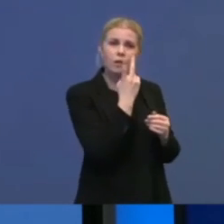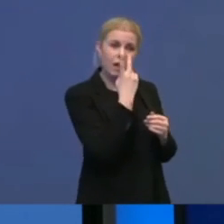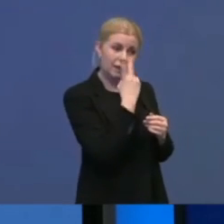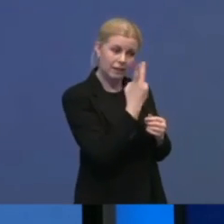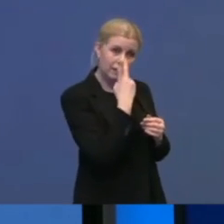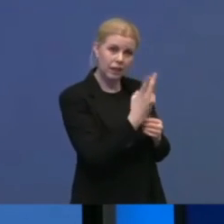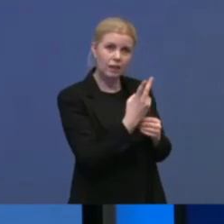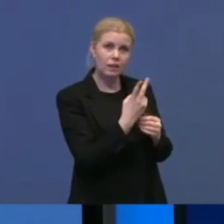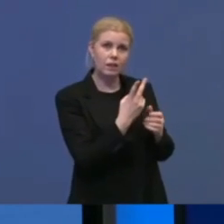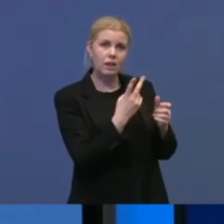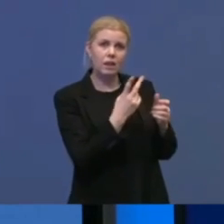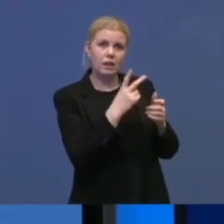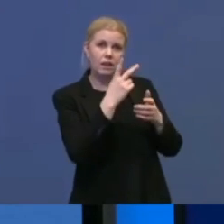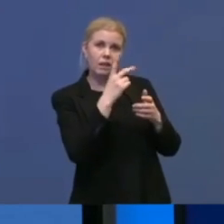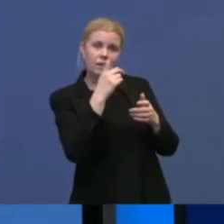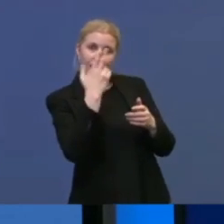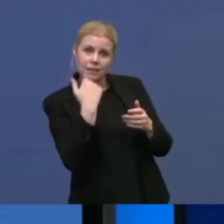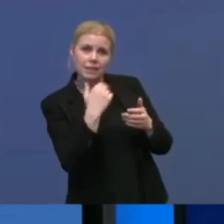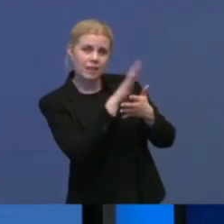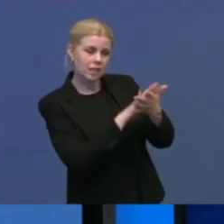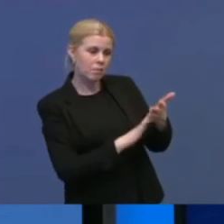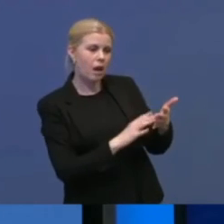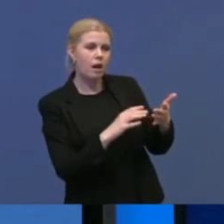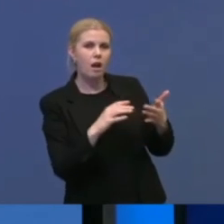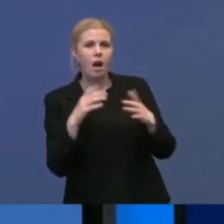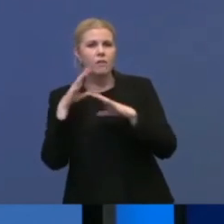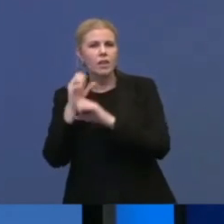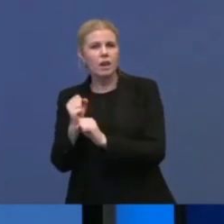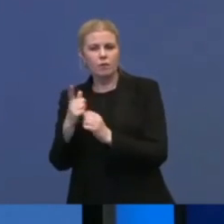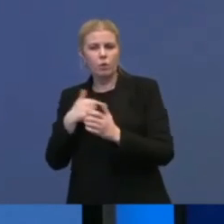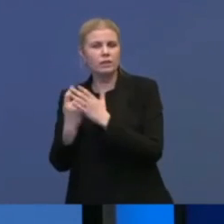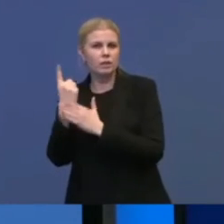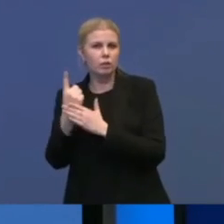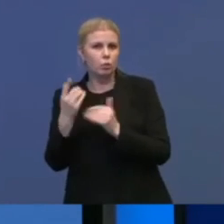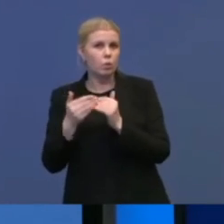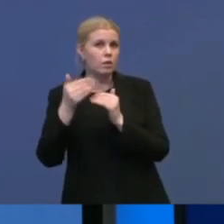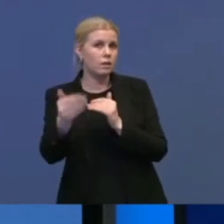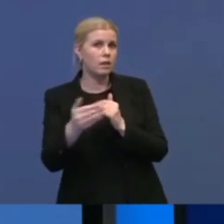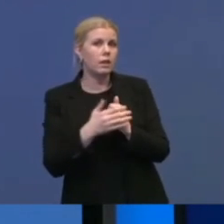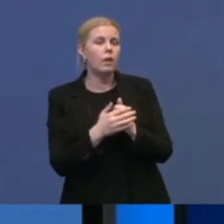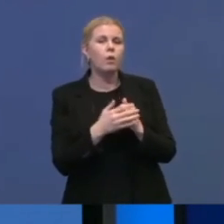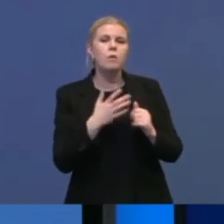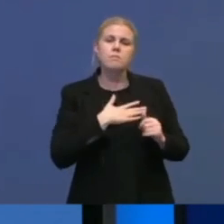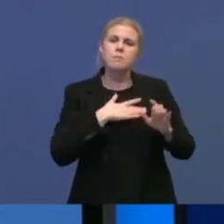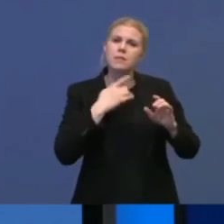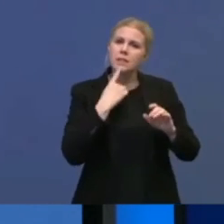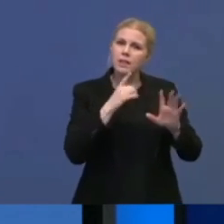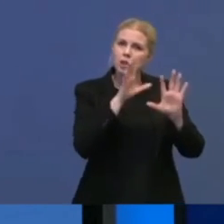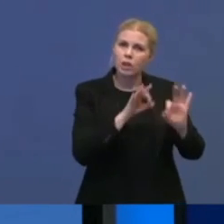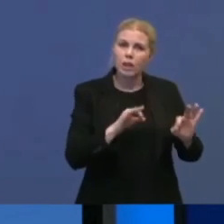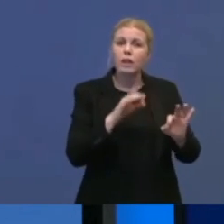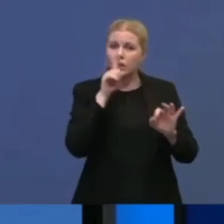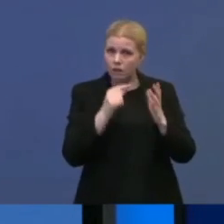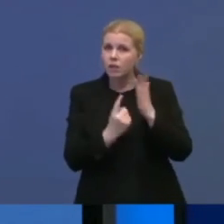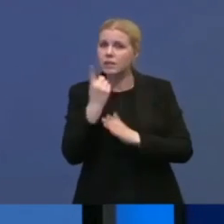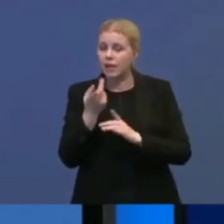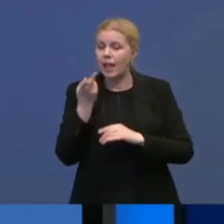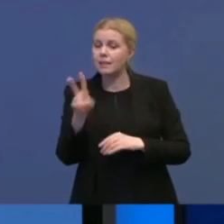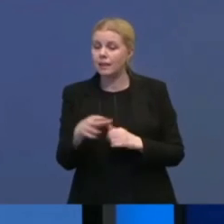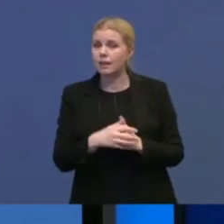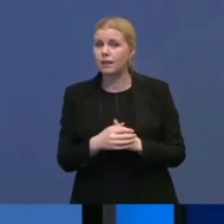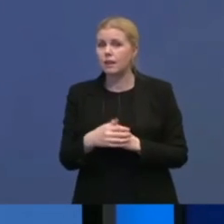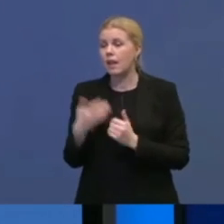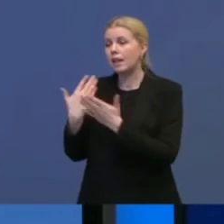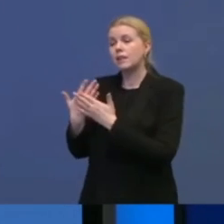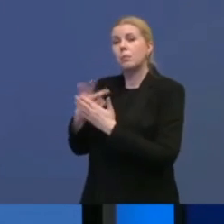kutsirta nidaam ka isparista aya do latih galineyo xaladda inu hadda kutsirnu. Ansi agadeyo waxa imaan karah ispeddallu.